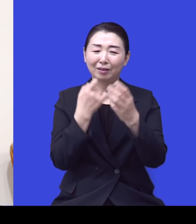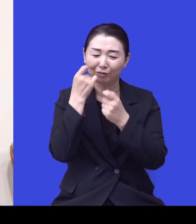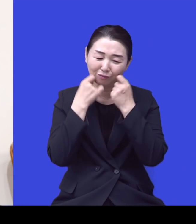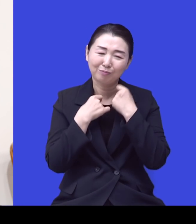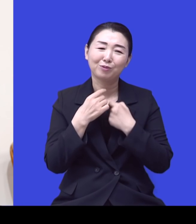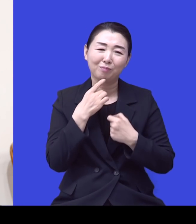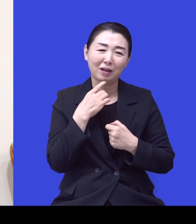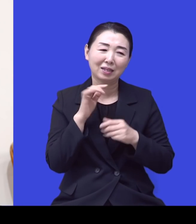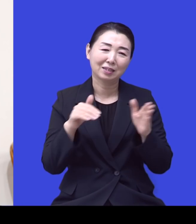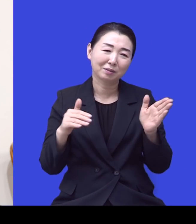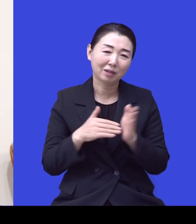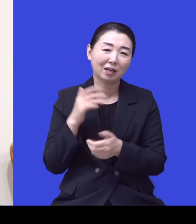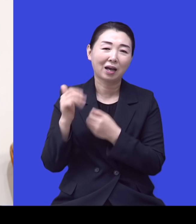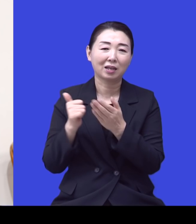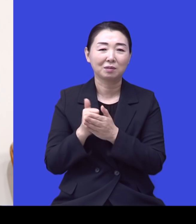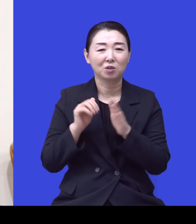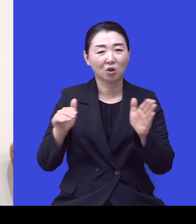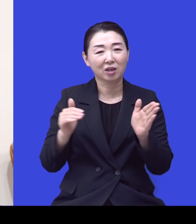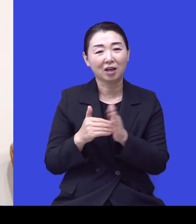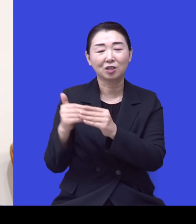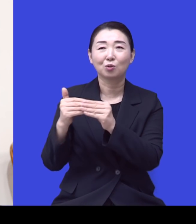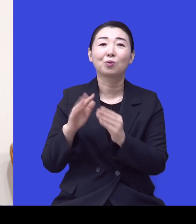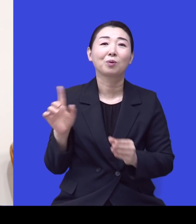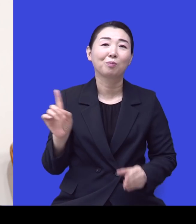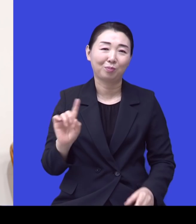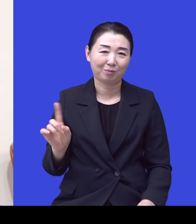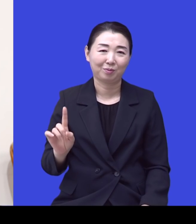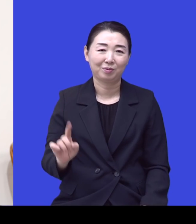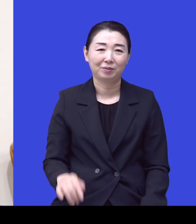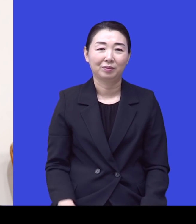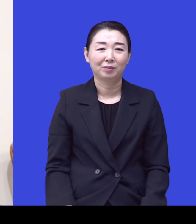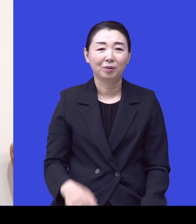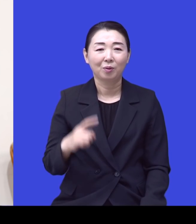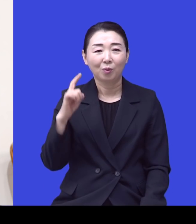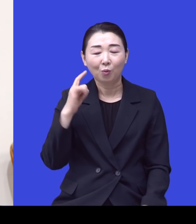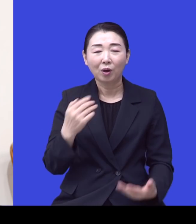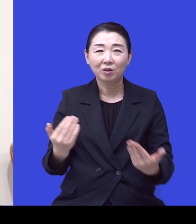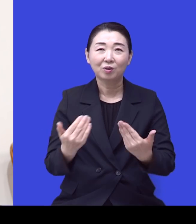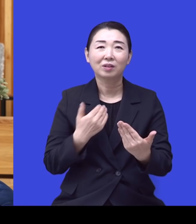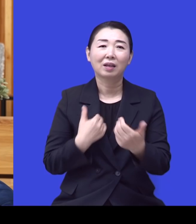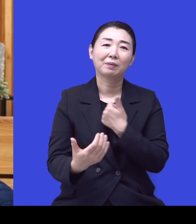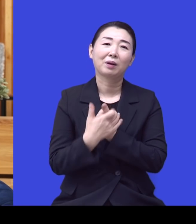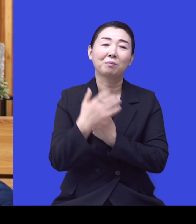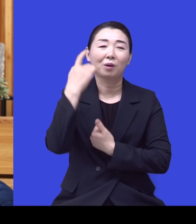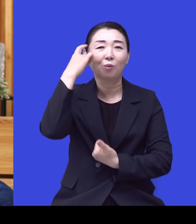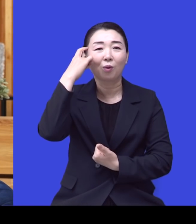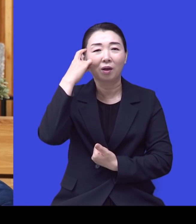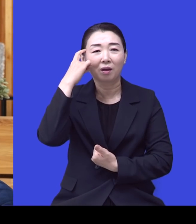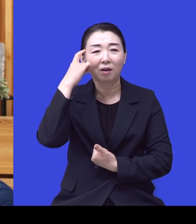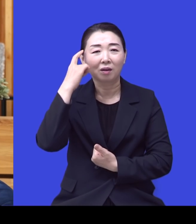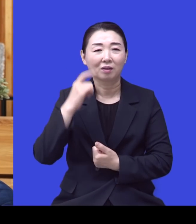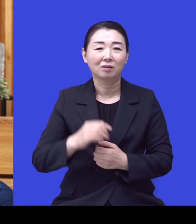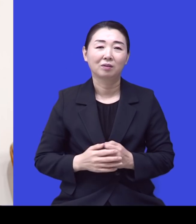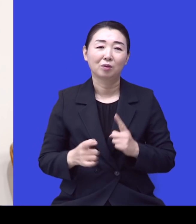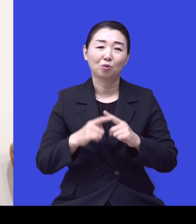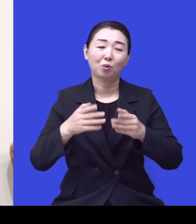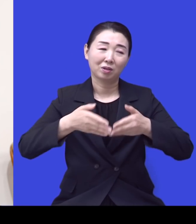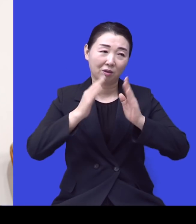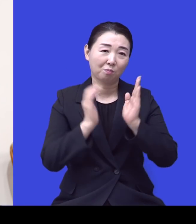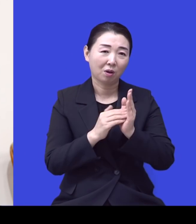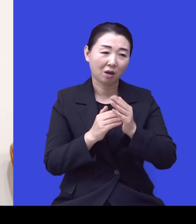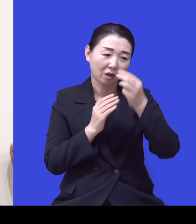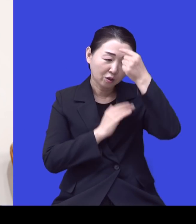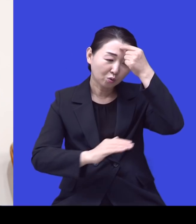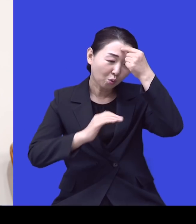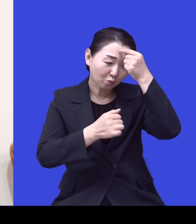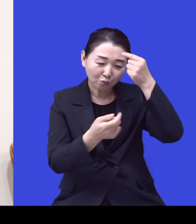그렇죠. 지금까지 하나님 여기까지 인도한 건 뭔가요? 예, 왜 예. 이런 일을 자꾸 주시나요? 네네. 교회는 이렇게 개척됐지만 교회는